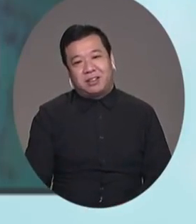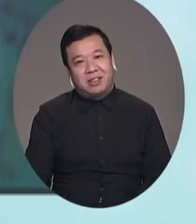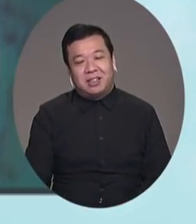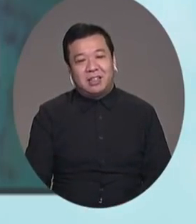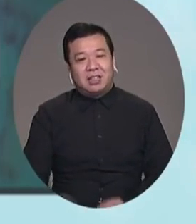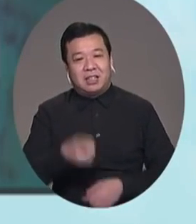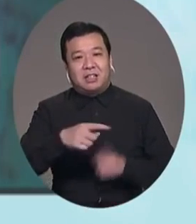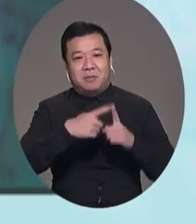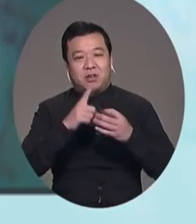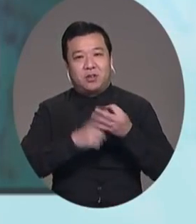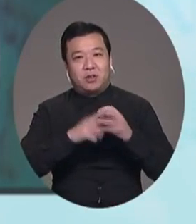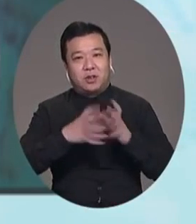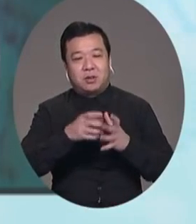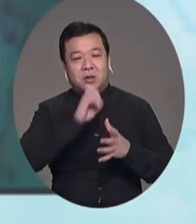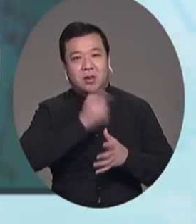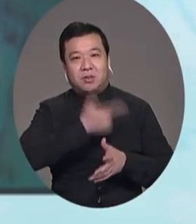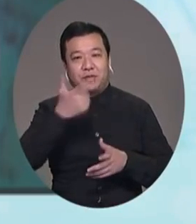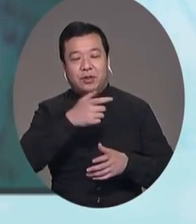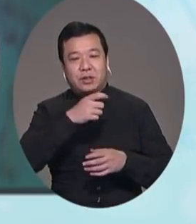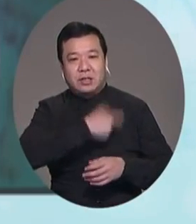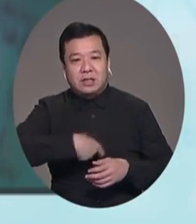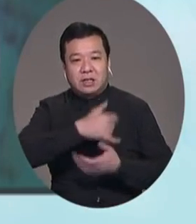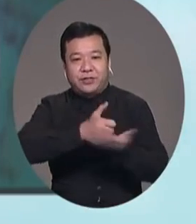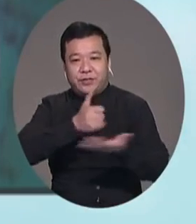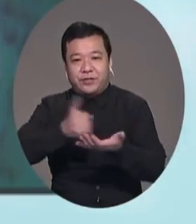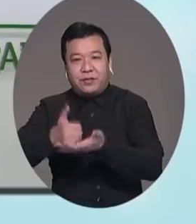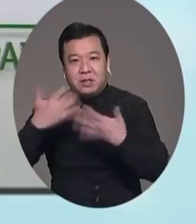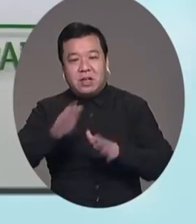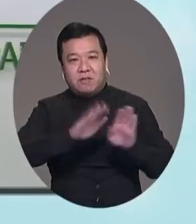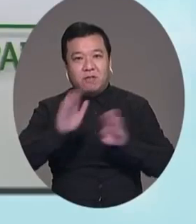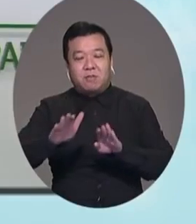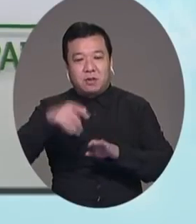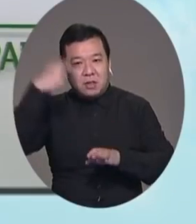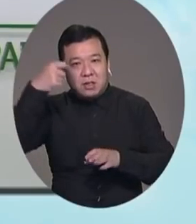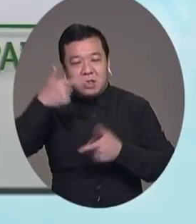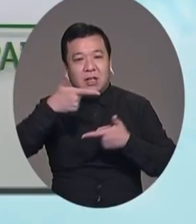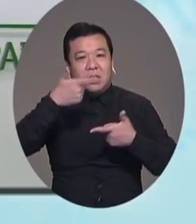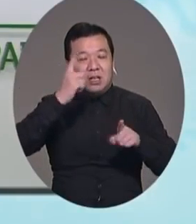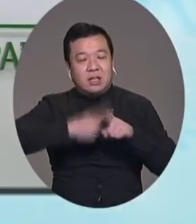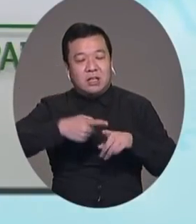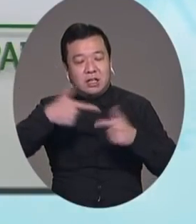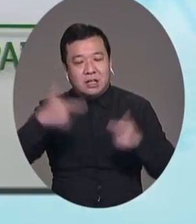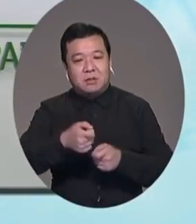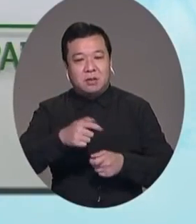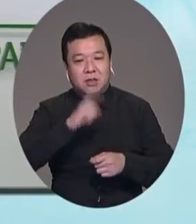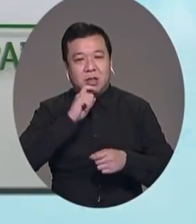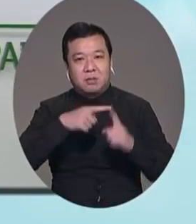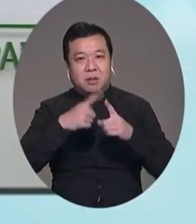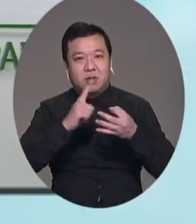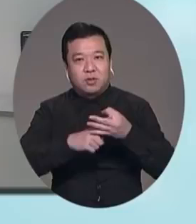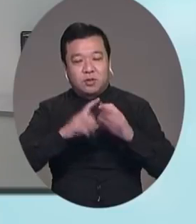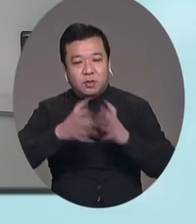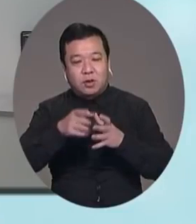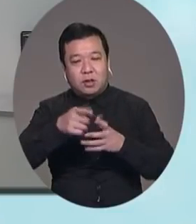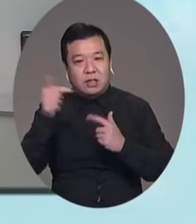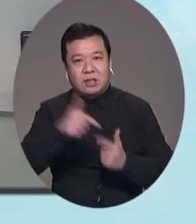又说，民主党内已经有不少区议员辞职，服务社区的资源大减，但民主党会在较少资源下延